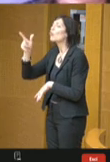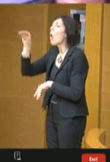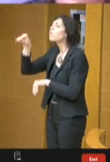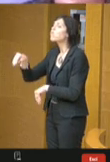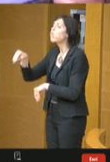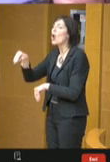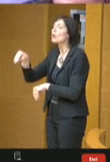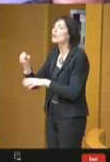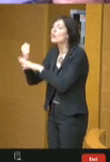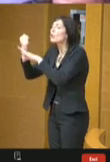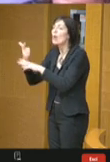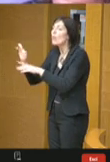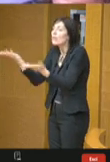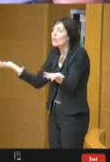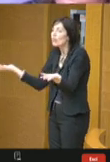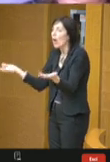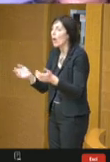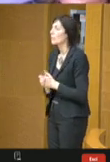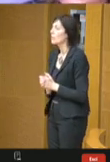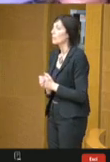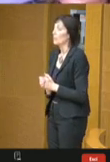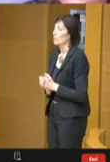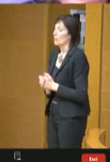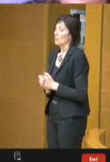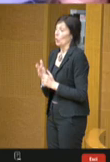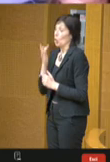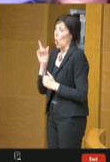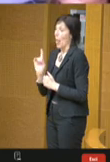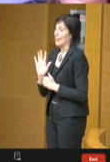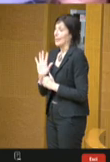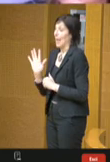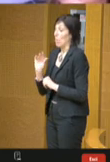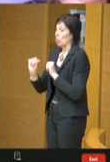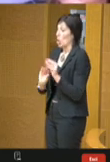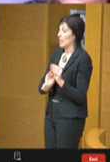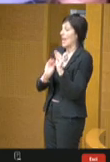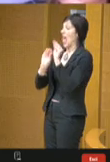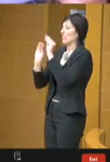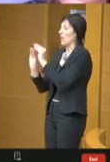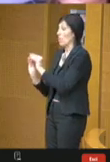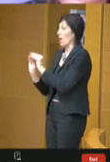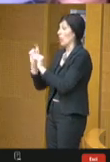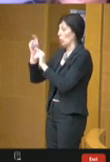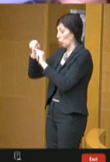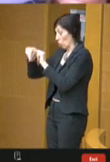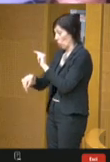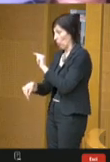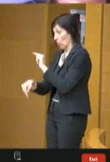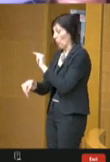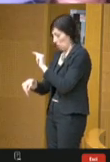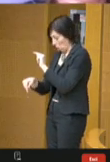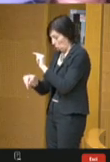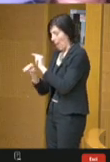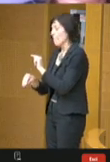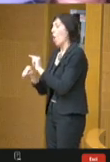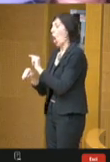sul sostegno, ed è non semplice anche il trasferimento dal Mezzogiorno, dove i posti di specializzazione